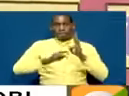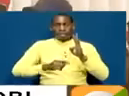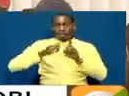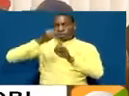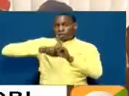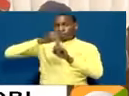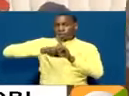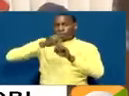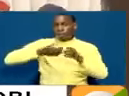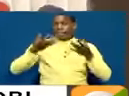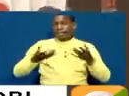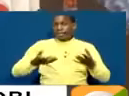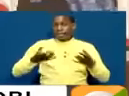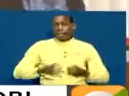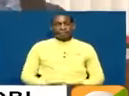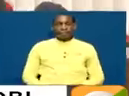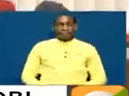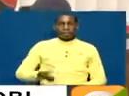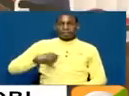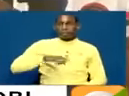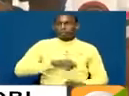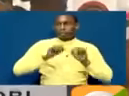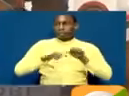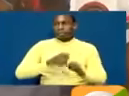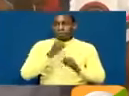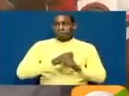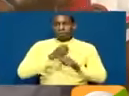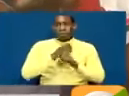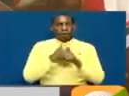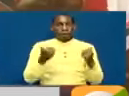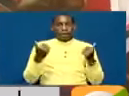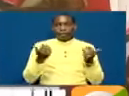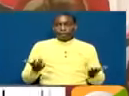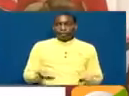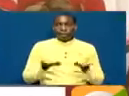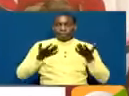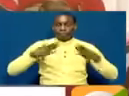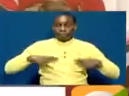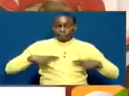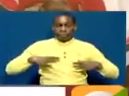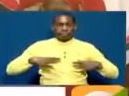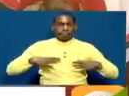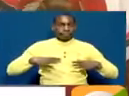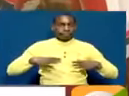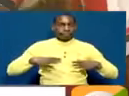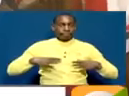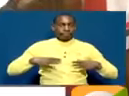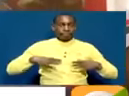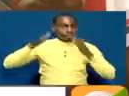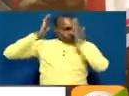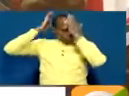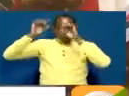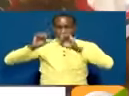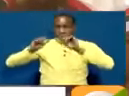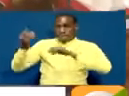agenda. Tuweze kufanya kazi nzuri ya kuinua wananchi. Bishop